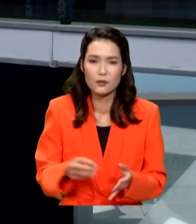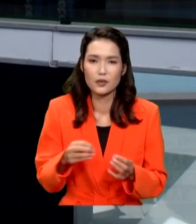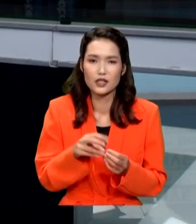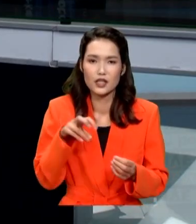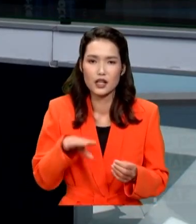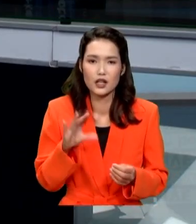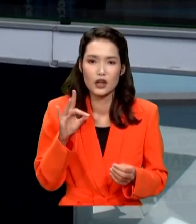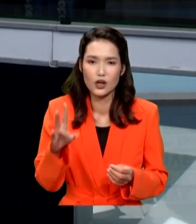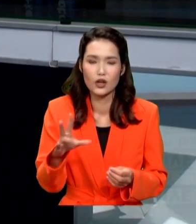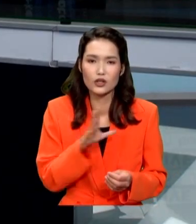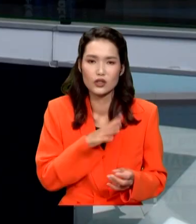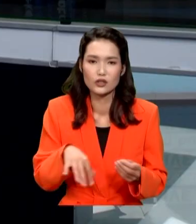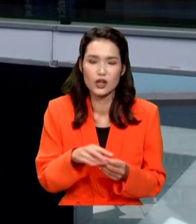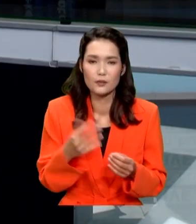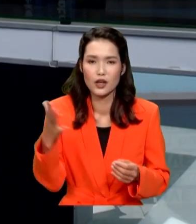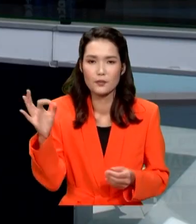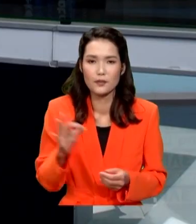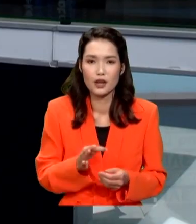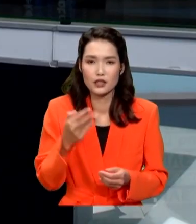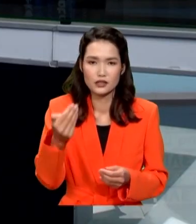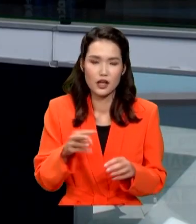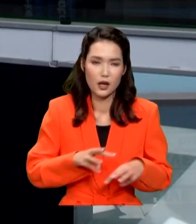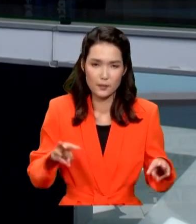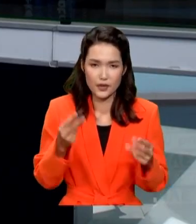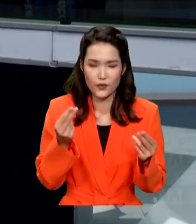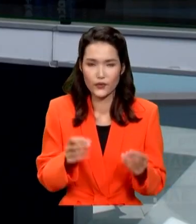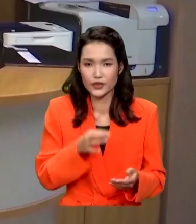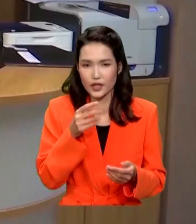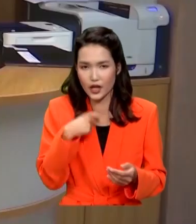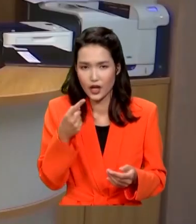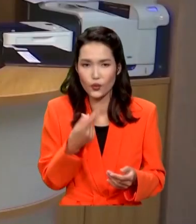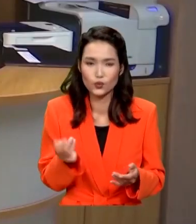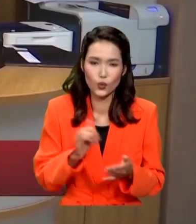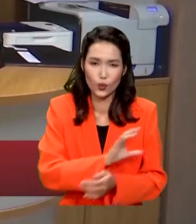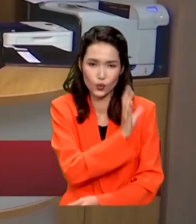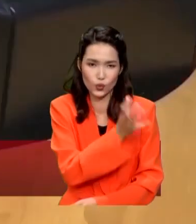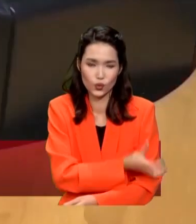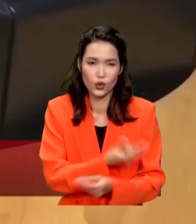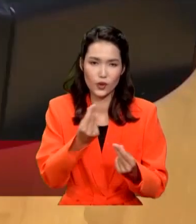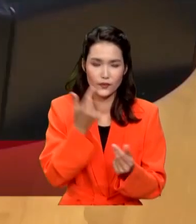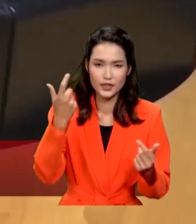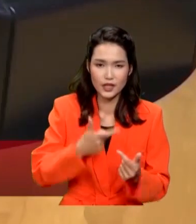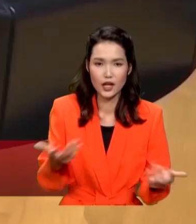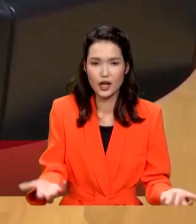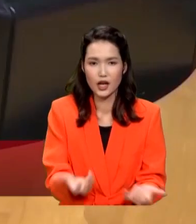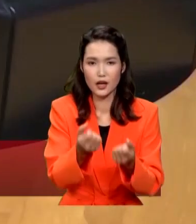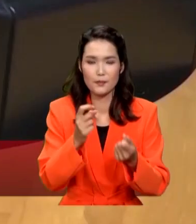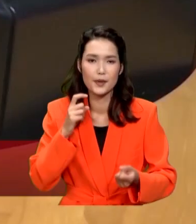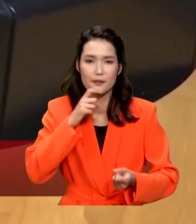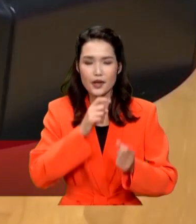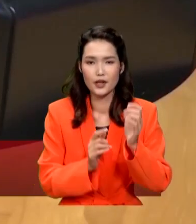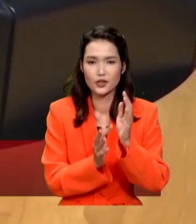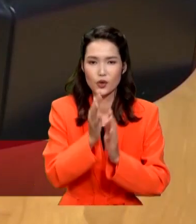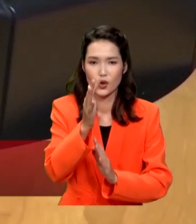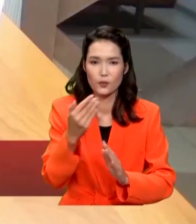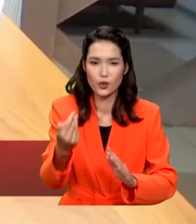купонной ставкой менее 5%. Минфин отметили, что это укрепит финансовую устойчивость страны и поддержит ее экономический рост.